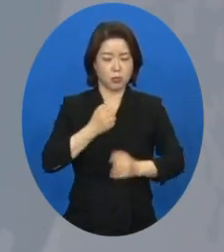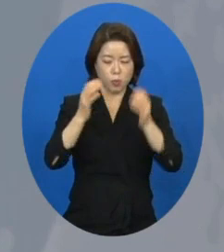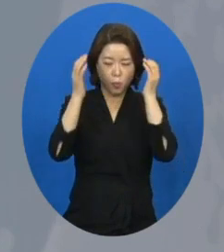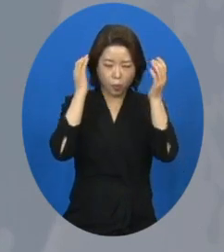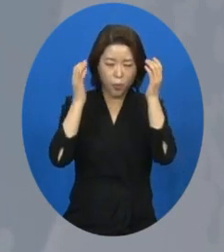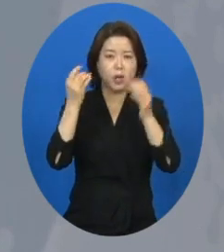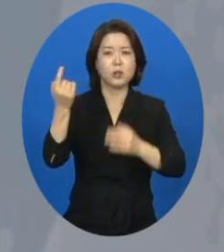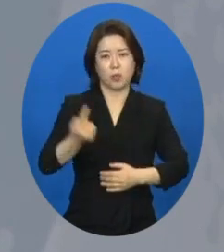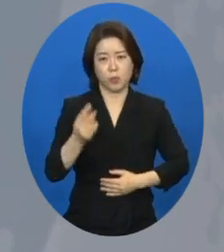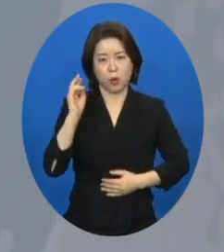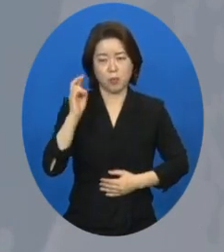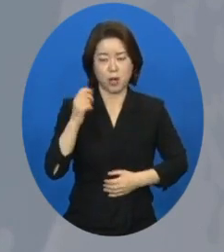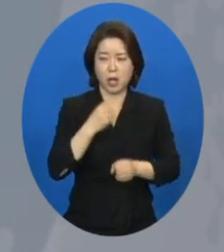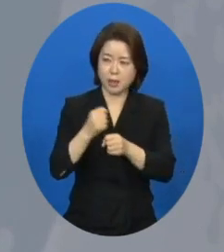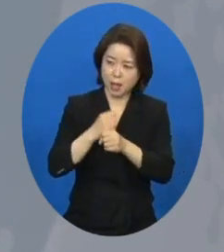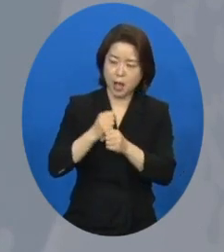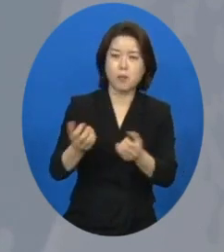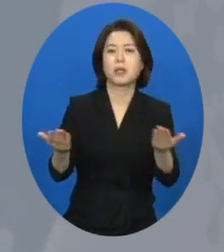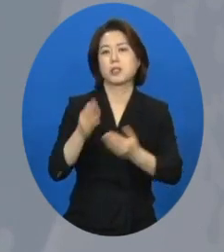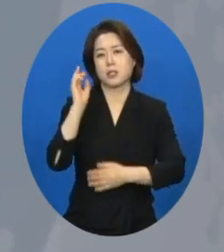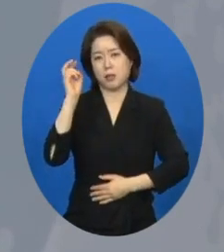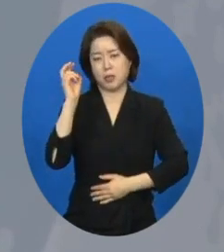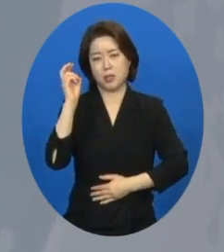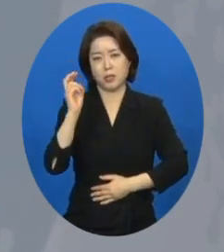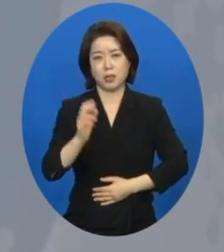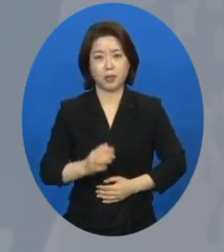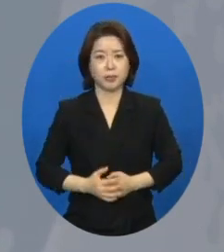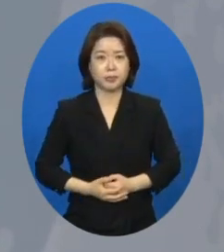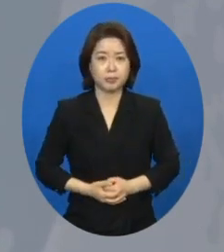혼란이고 난감한 일이 될 거라는 거예요.